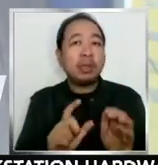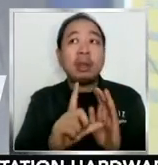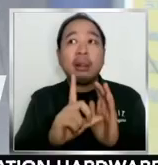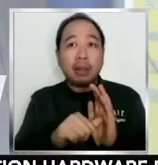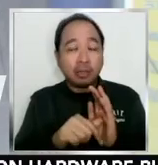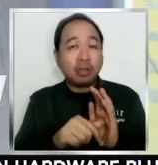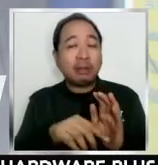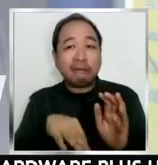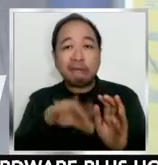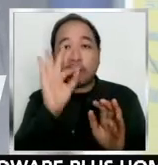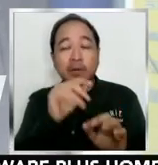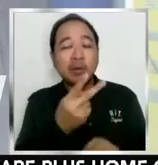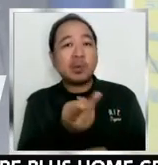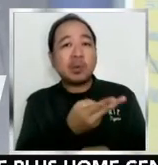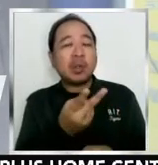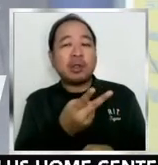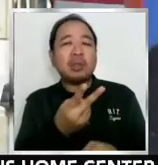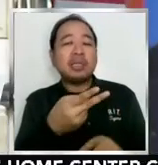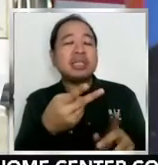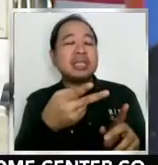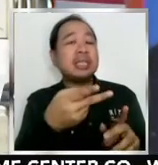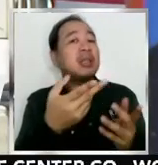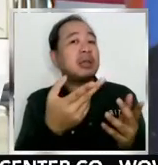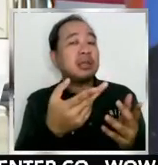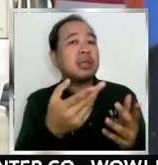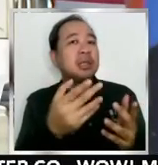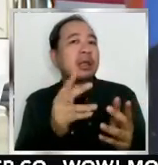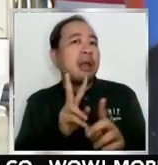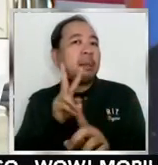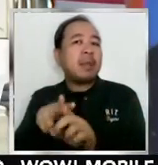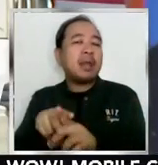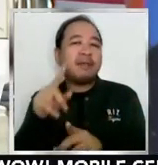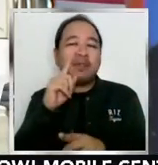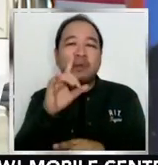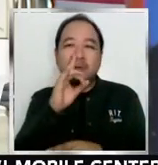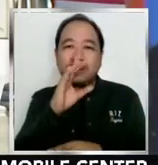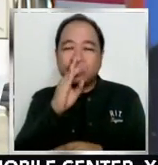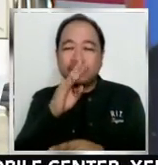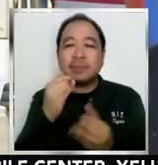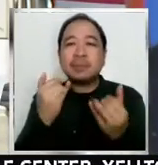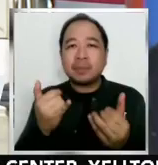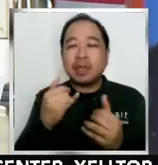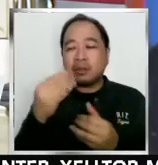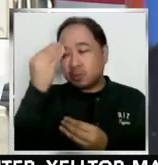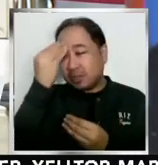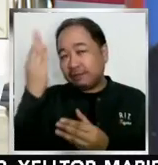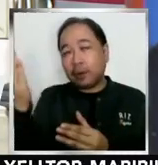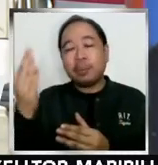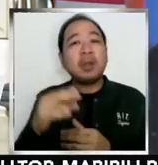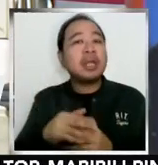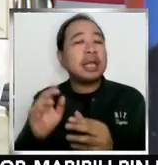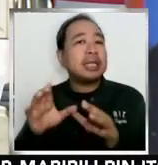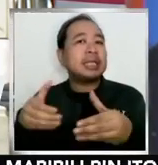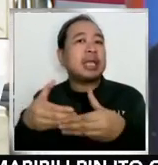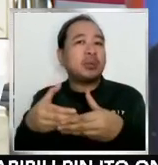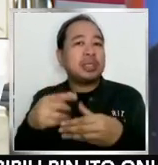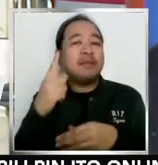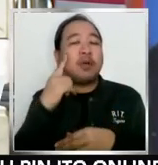bilang household workers. Ni-refer na ang kaso sa Interagency Council Against Trafficking para mahuli ang nasa likod ng